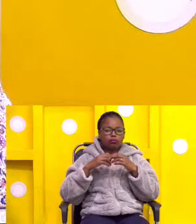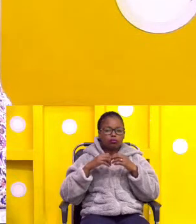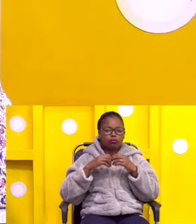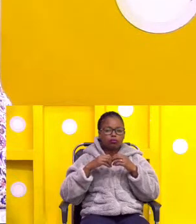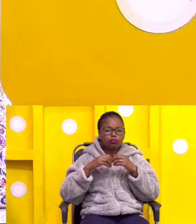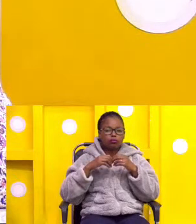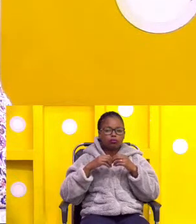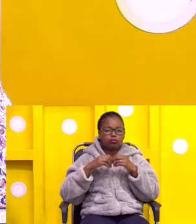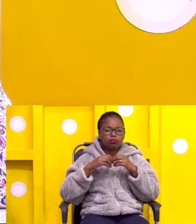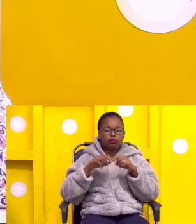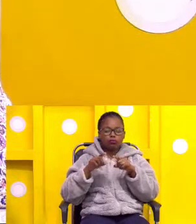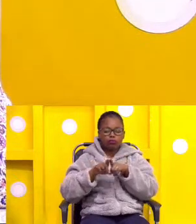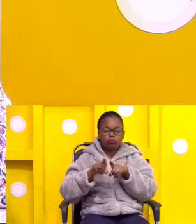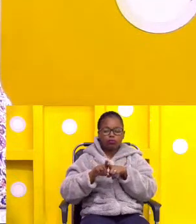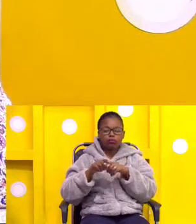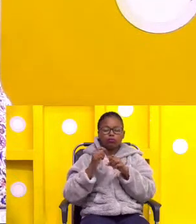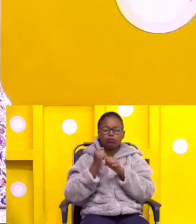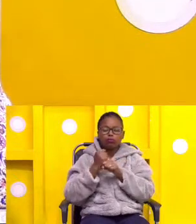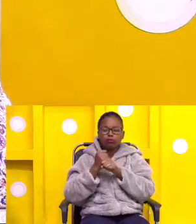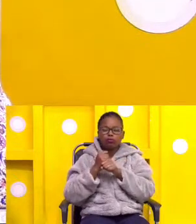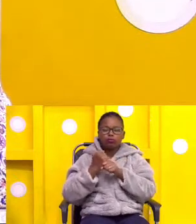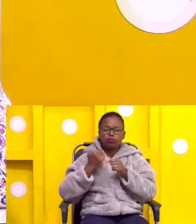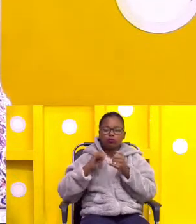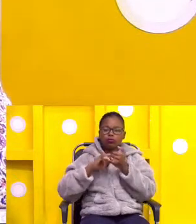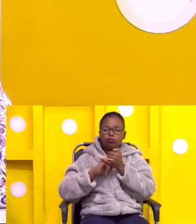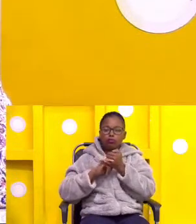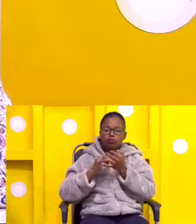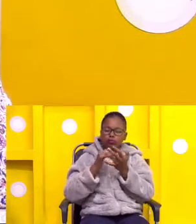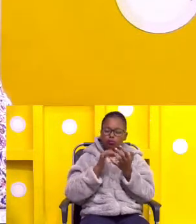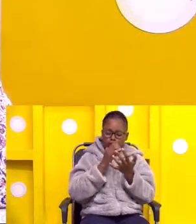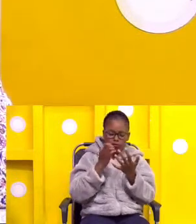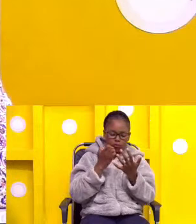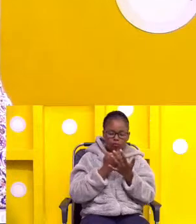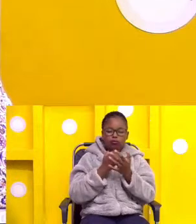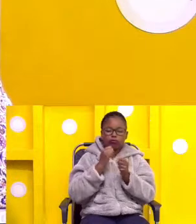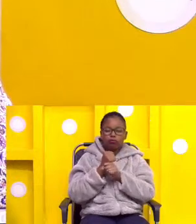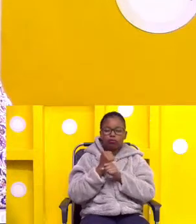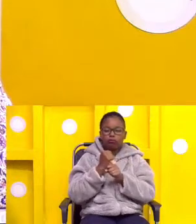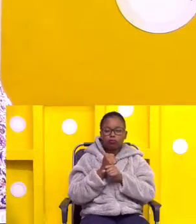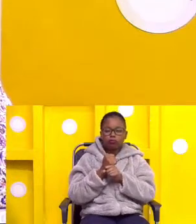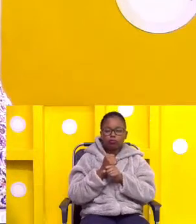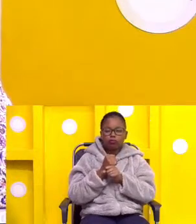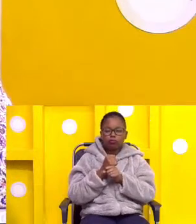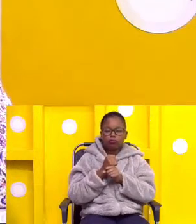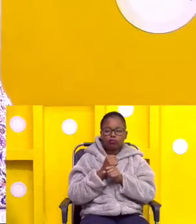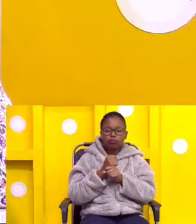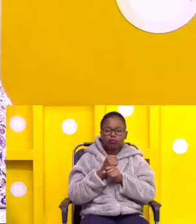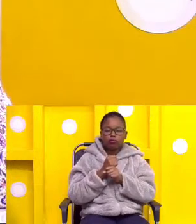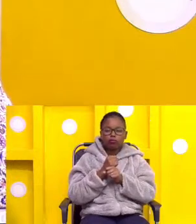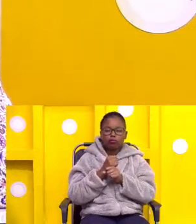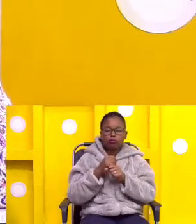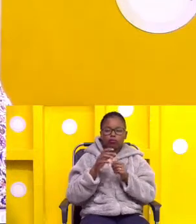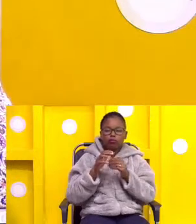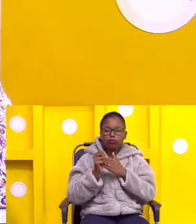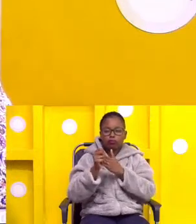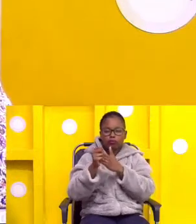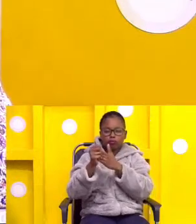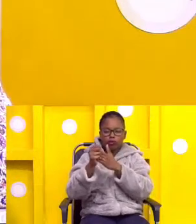Ona mutumi wake niya dikitetio adwegimuno muno. Na mutumi wake niwe wajo idetie wake nyame.